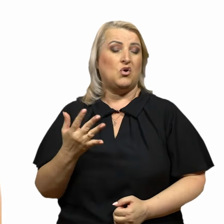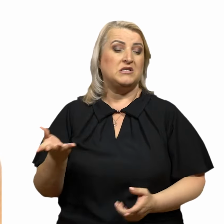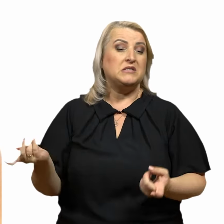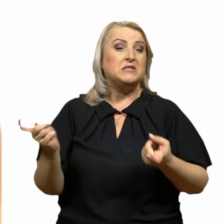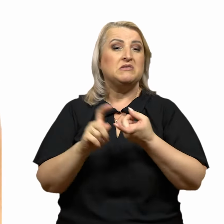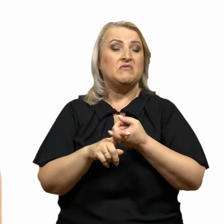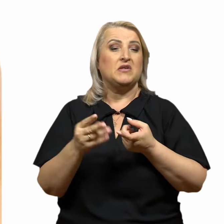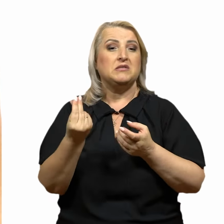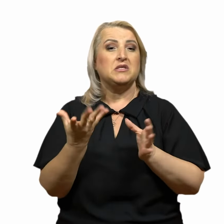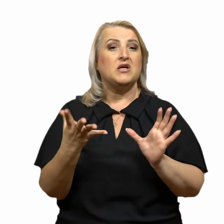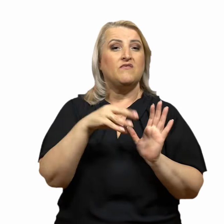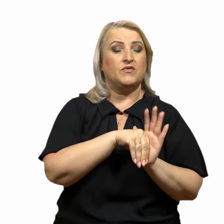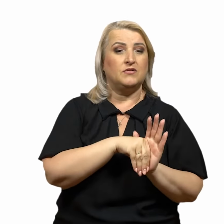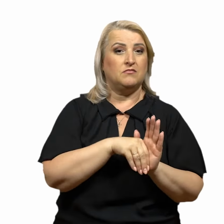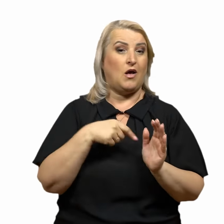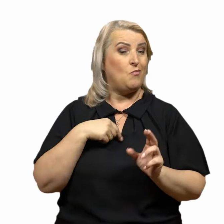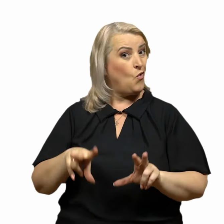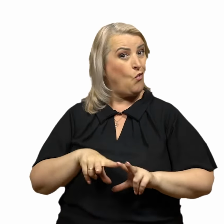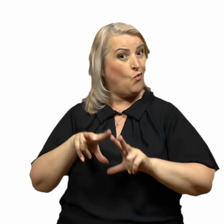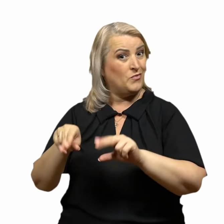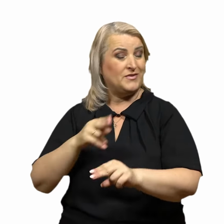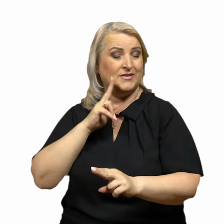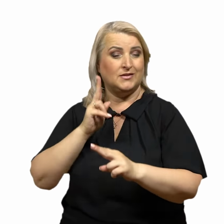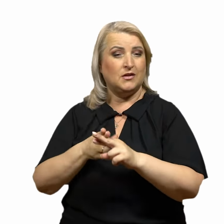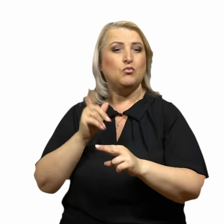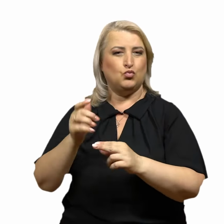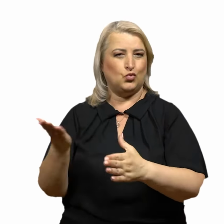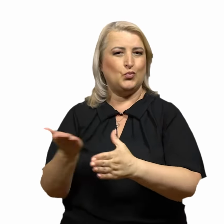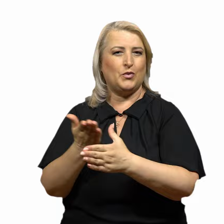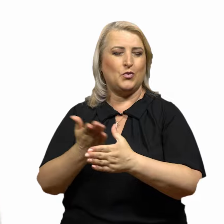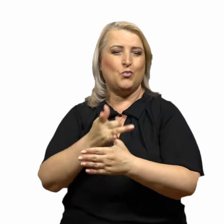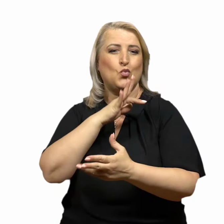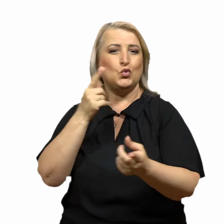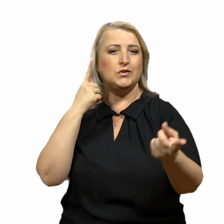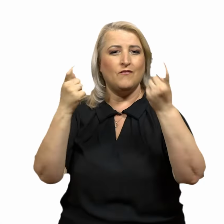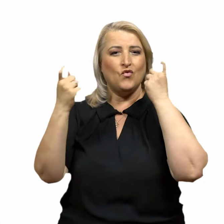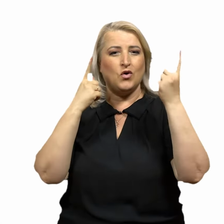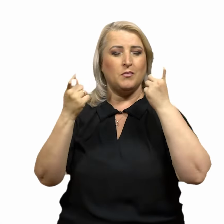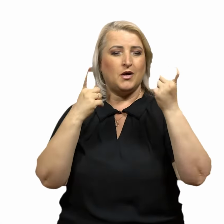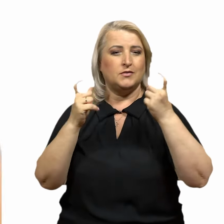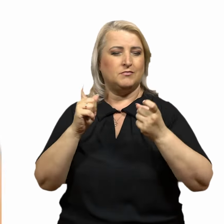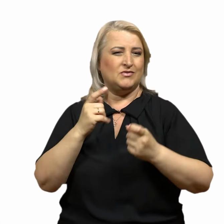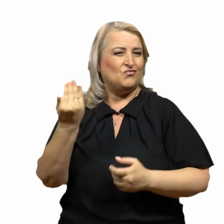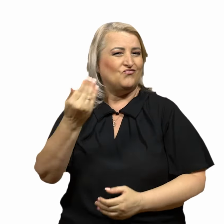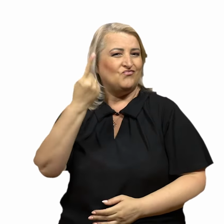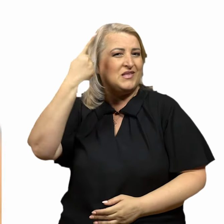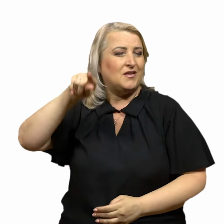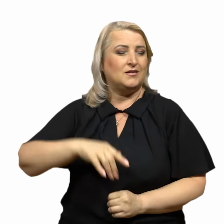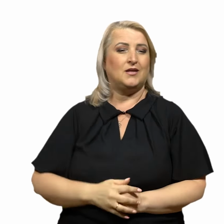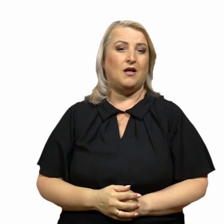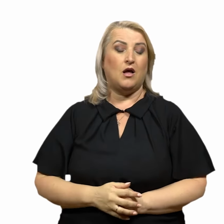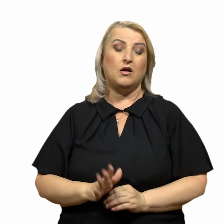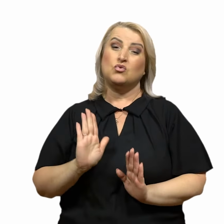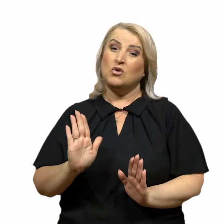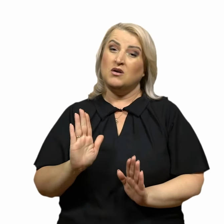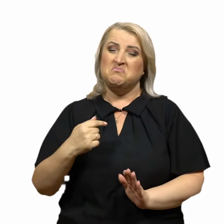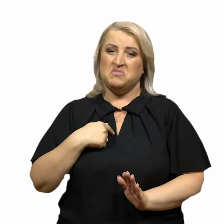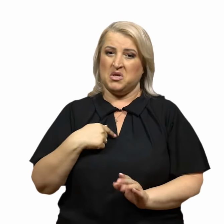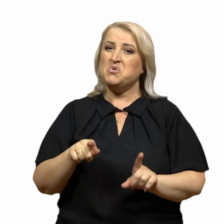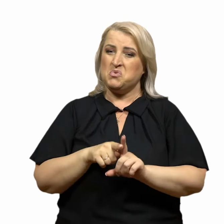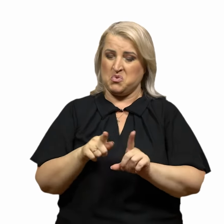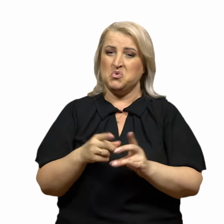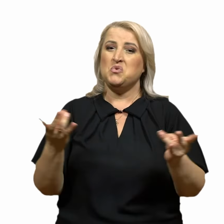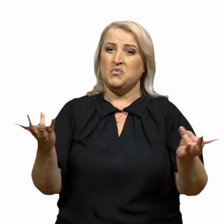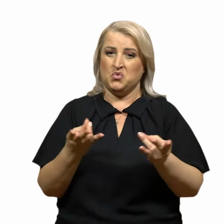ține de investiții. I-am promis surorii mele că o ajut cu mai multă informație pentru ideile ei. Dar nici mie nu mi-ar